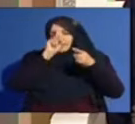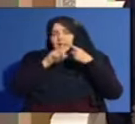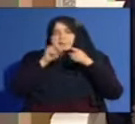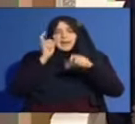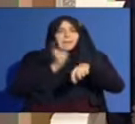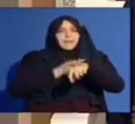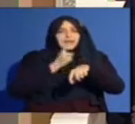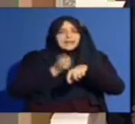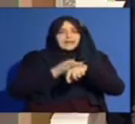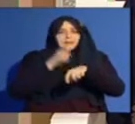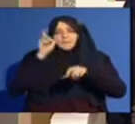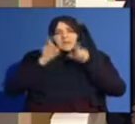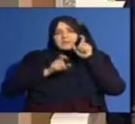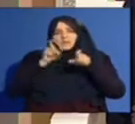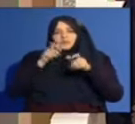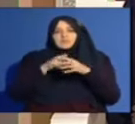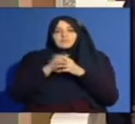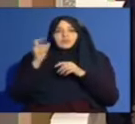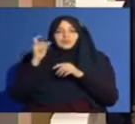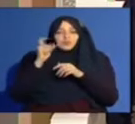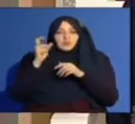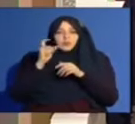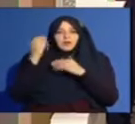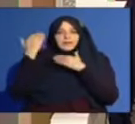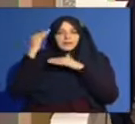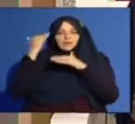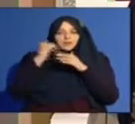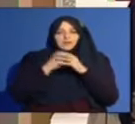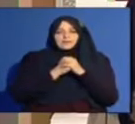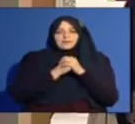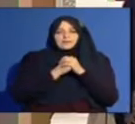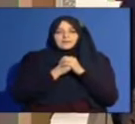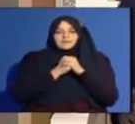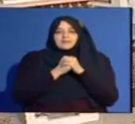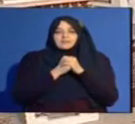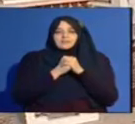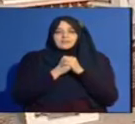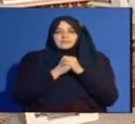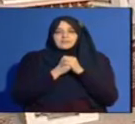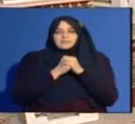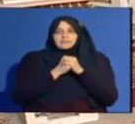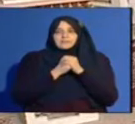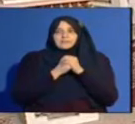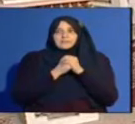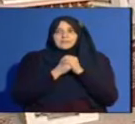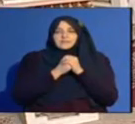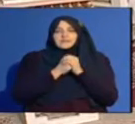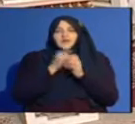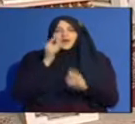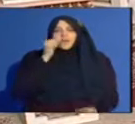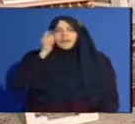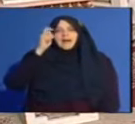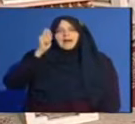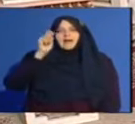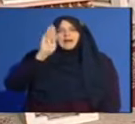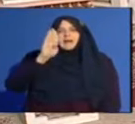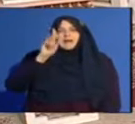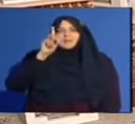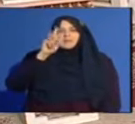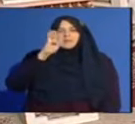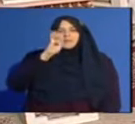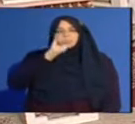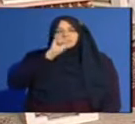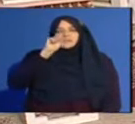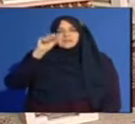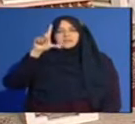قضايا الجالية المسلمة في المهجر، لنصل إلى عبد السلام جزائري